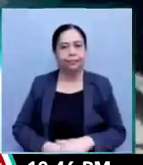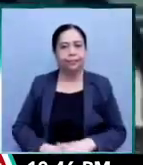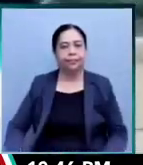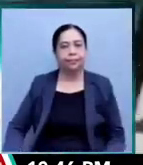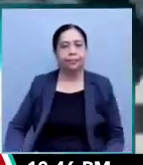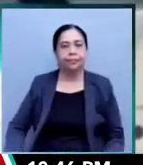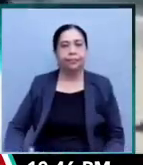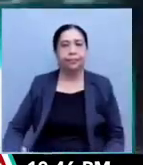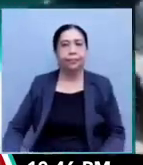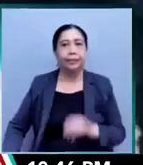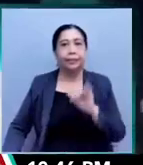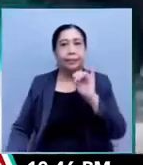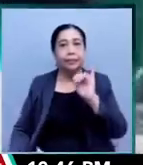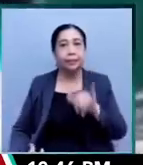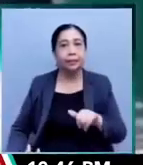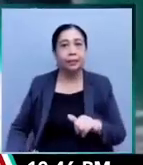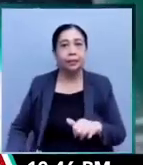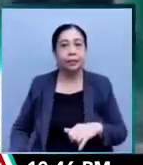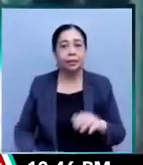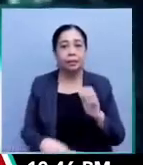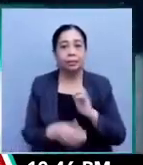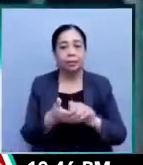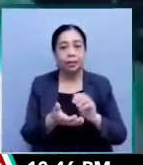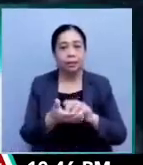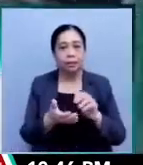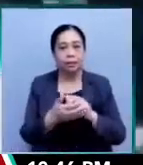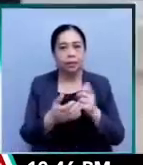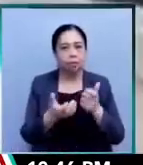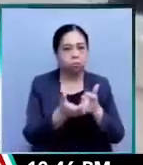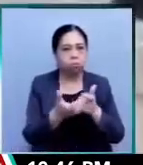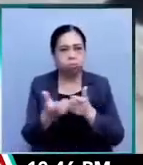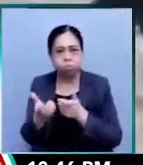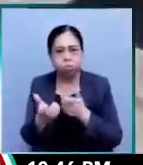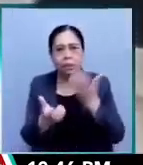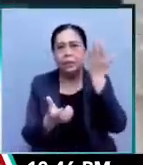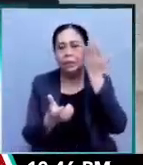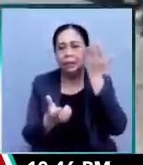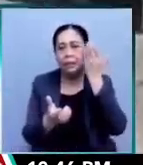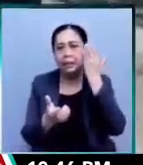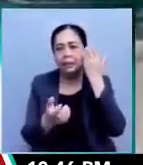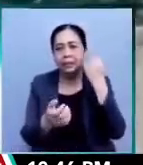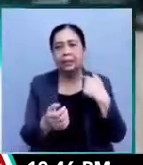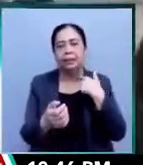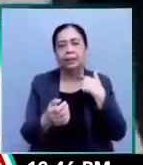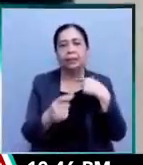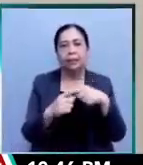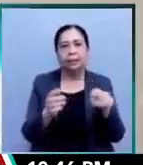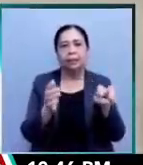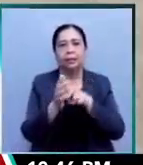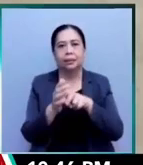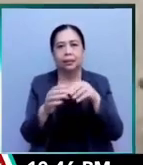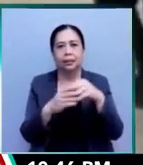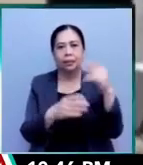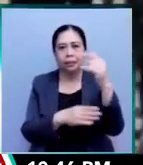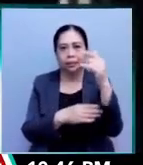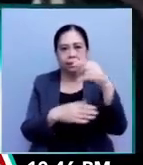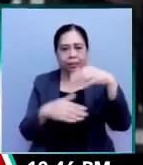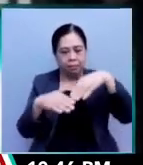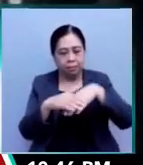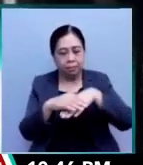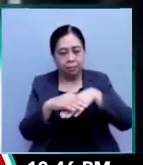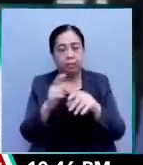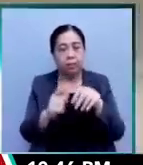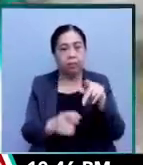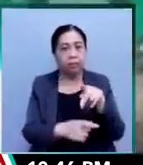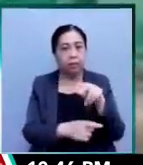Yan ang simulation ng armed assault sa kunwaring hinostage na eroplano na may mga pasahero. Pinasok na ng mga tauhan ng PNP